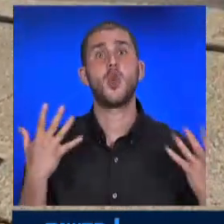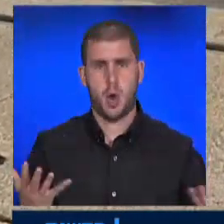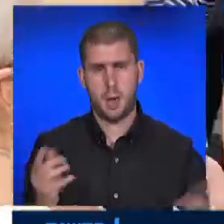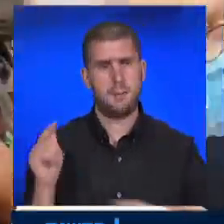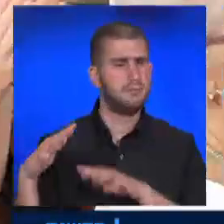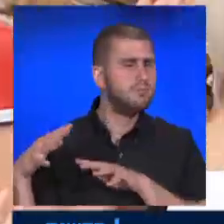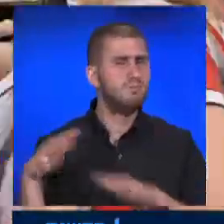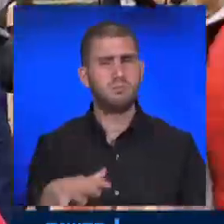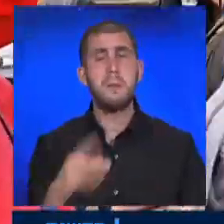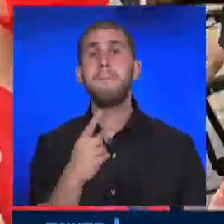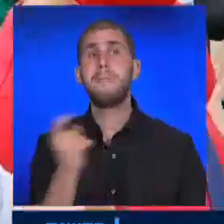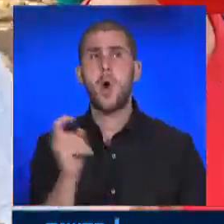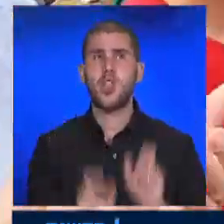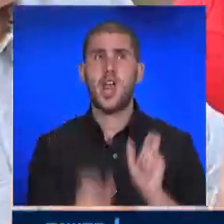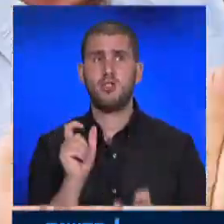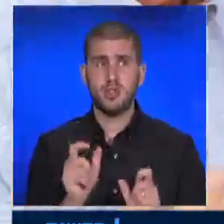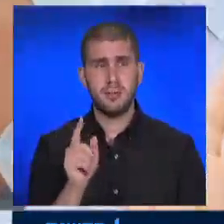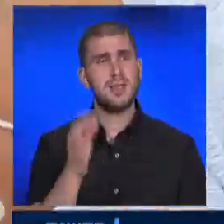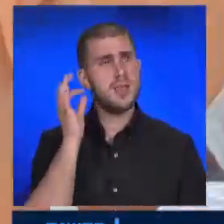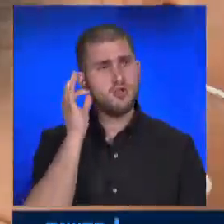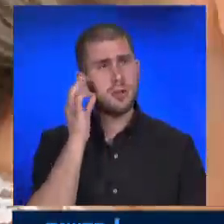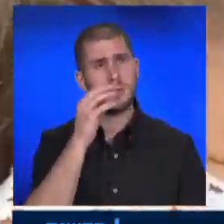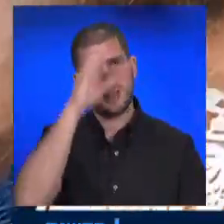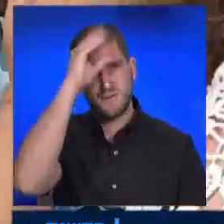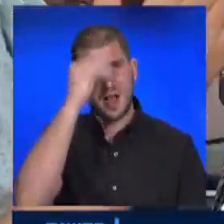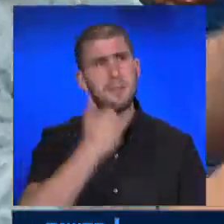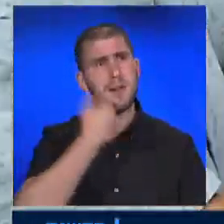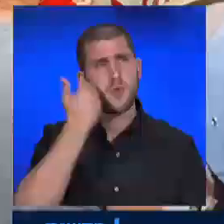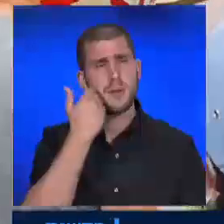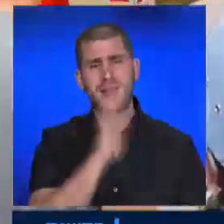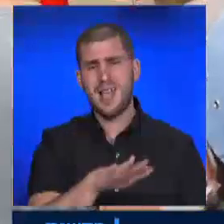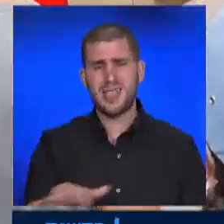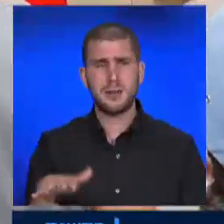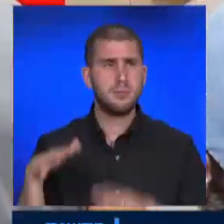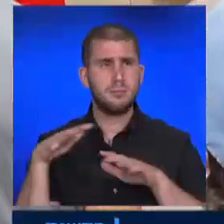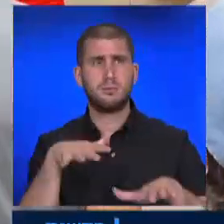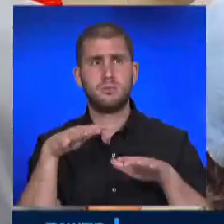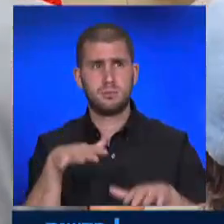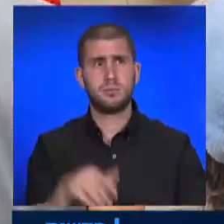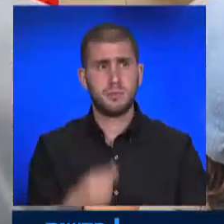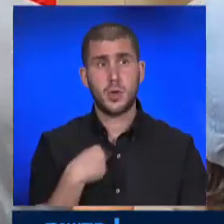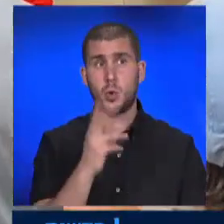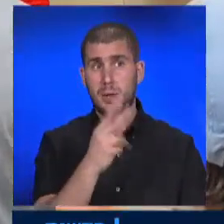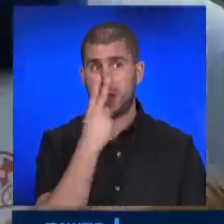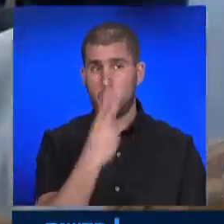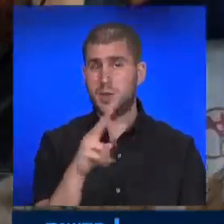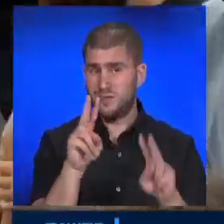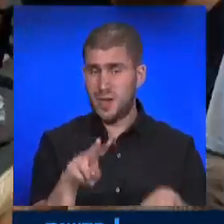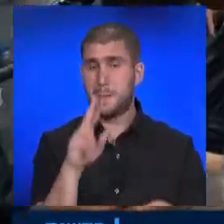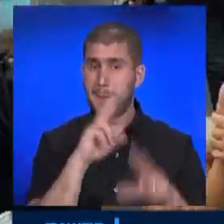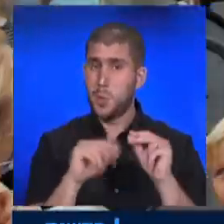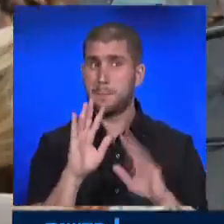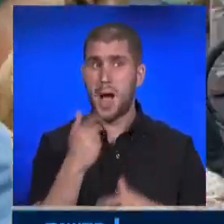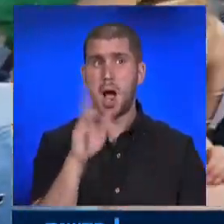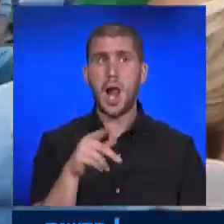לכאן מאות אנשים, נשים, גברים, מבוגרים וילדים קטנים. אנחנו יכולים ממש לראות שמדובר כאן